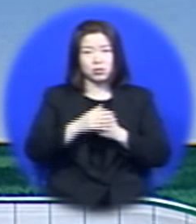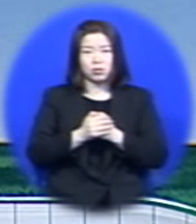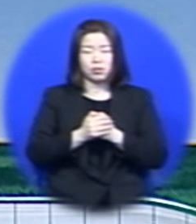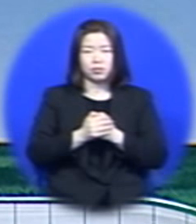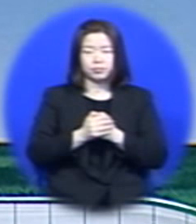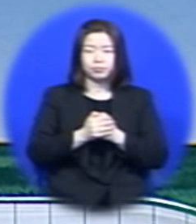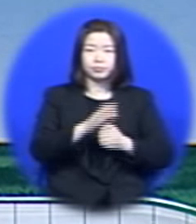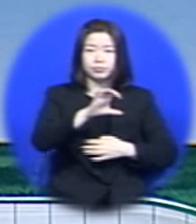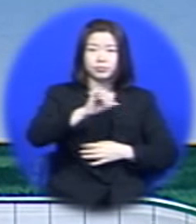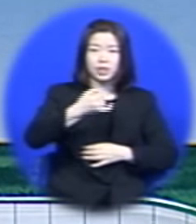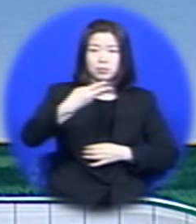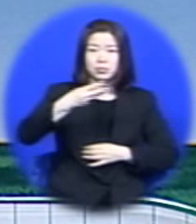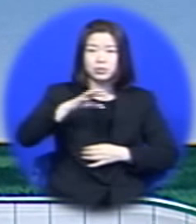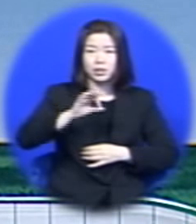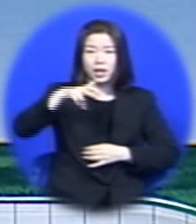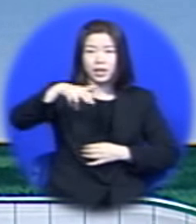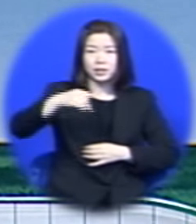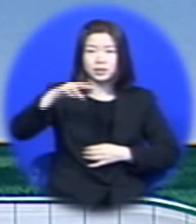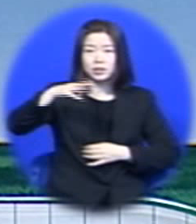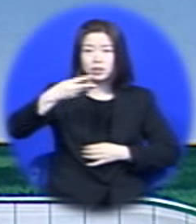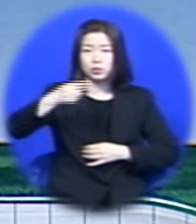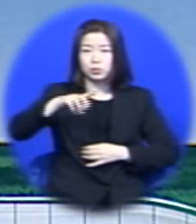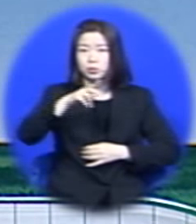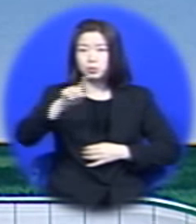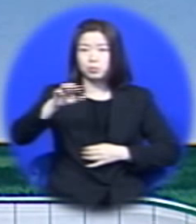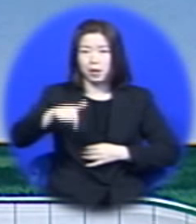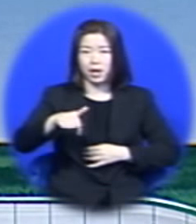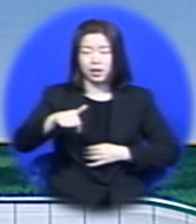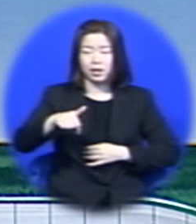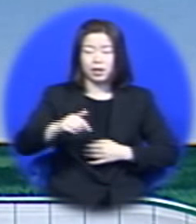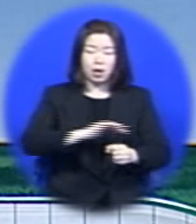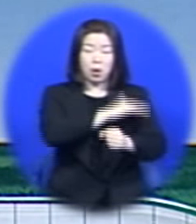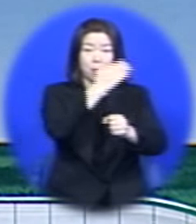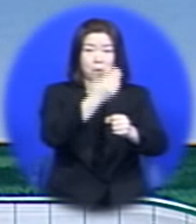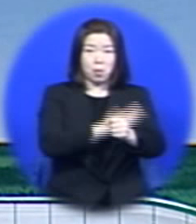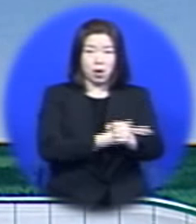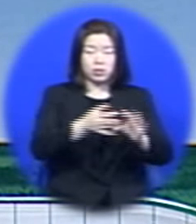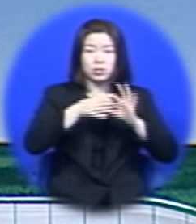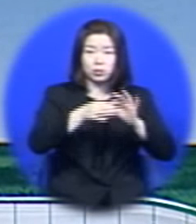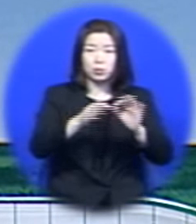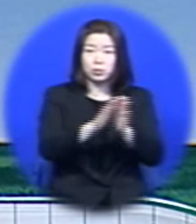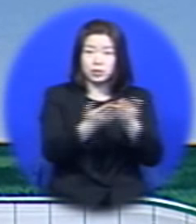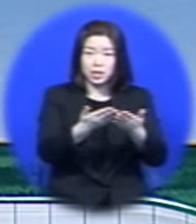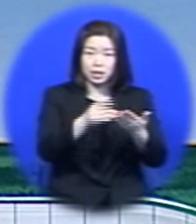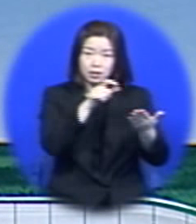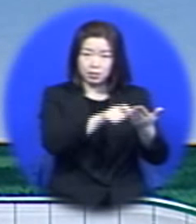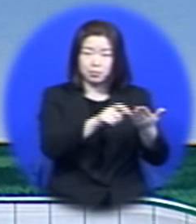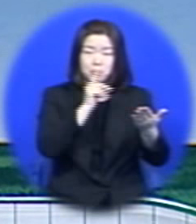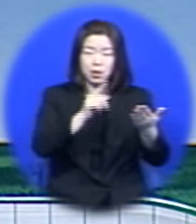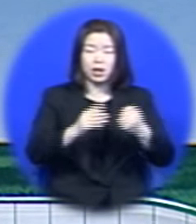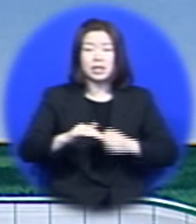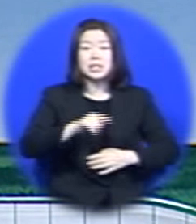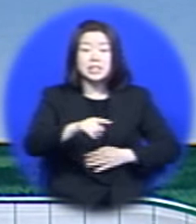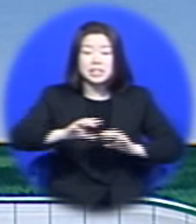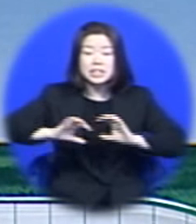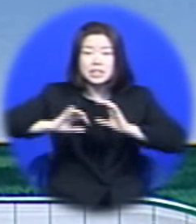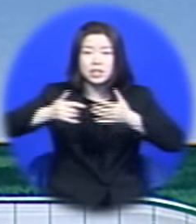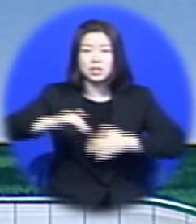프랭크 루박이 권능의 통로에서 이런 말씀을 했습니다. 이 세상에서 우리들